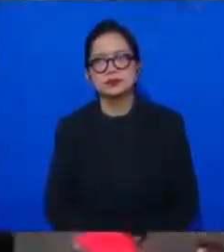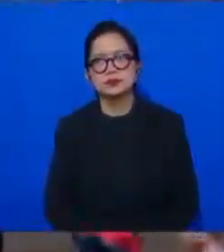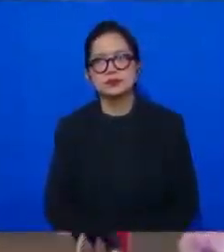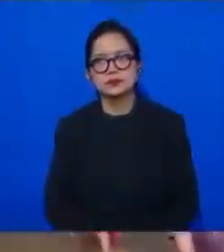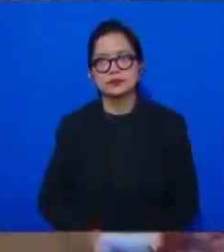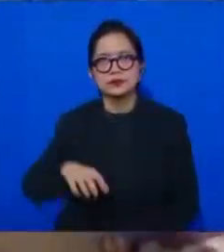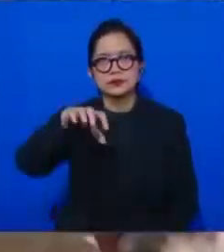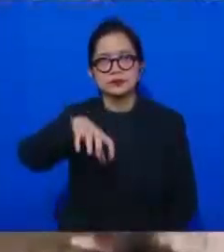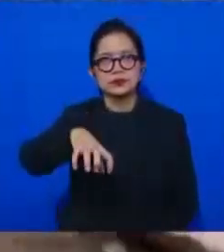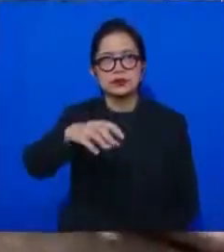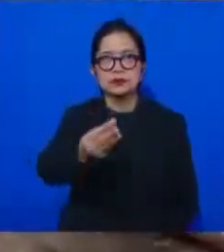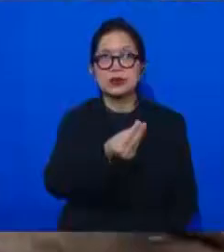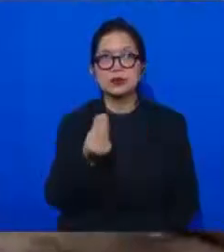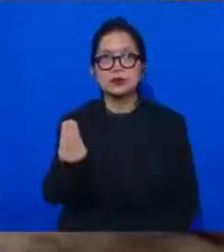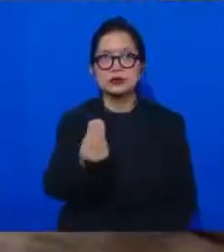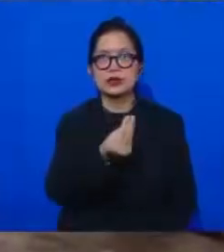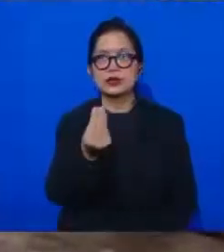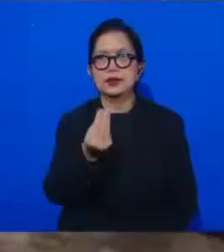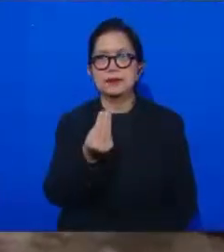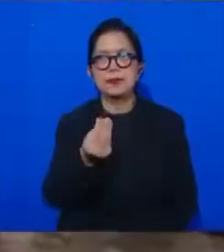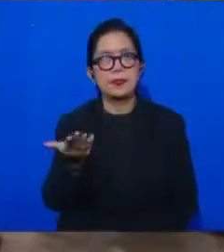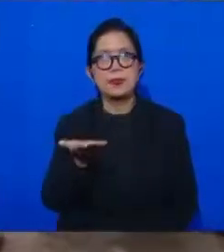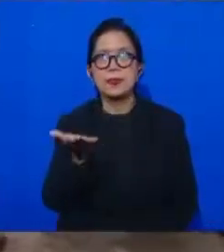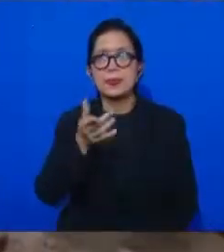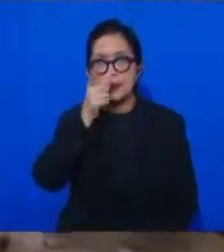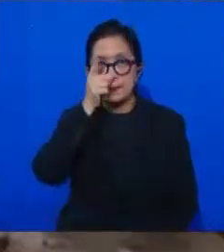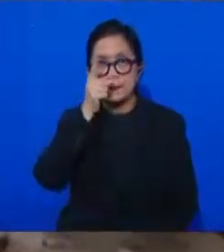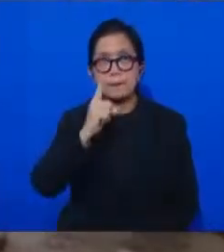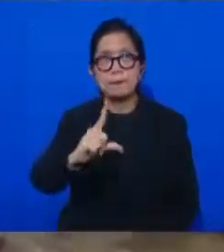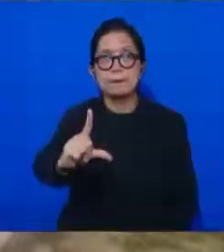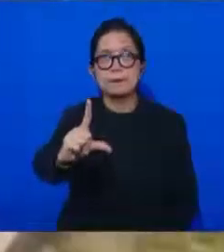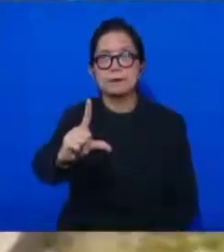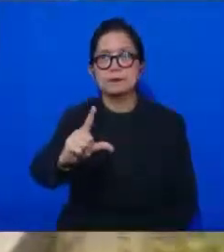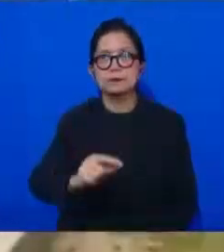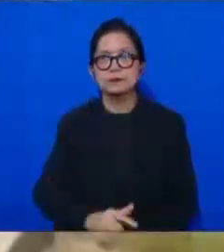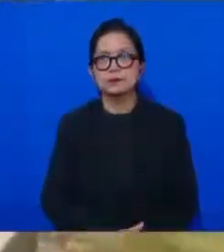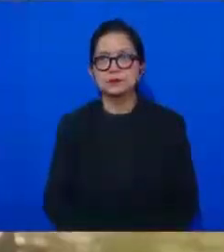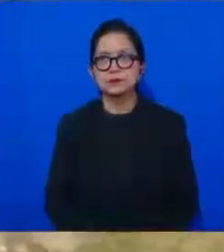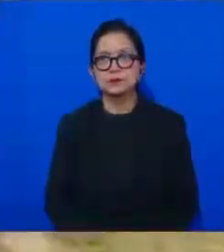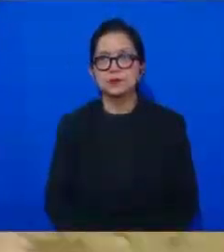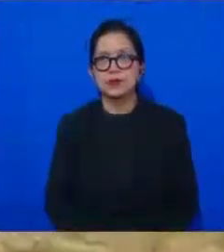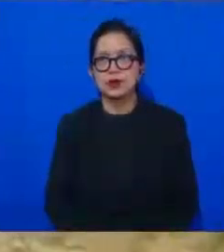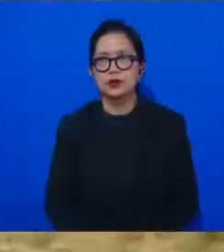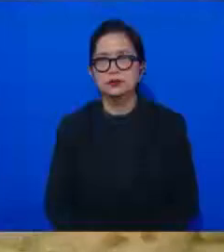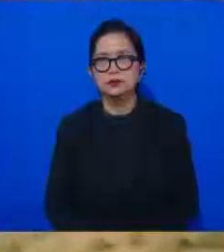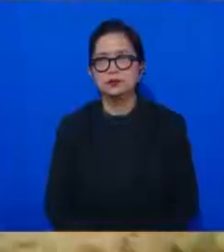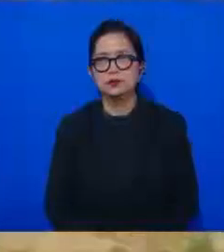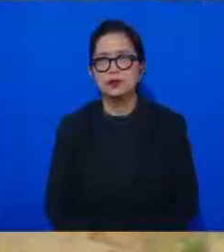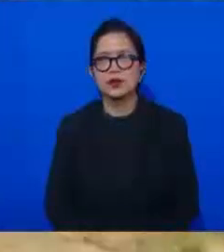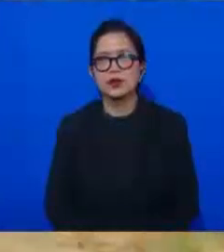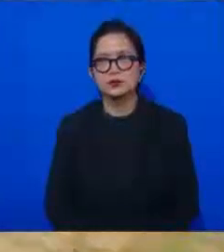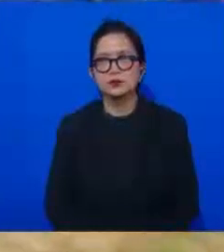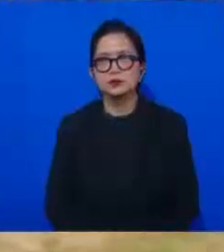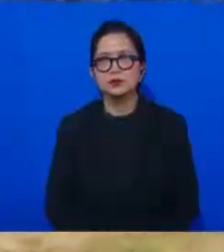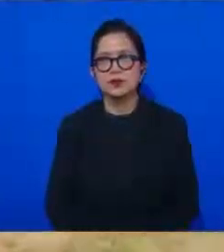Tempat wisata ini berada di areal perbukitan di Kelurahan Batu Putu Rejo, Kecamatan Teluk Betung Utara, Bandar Lampung.